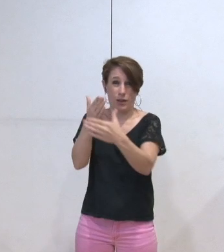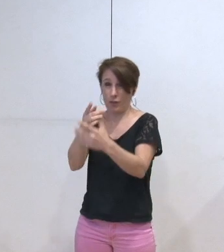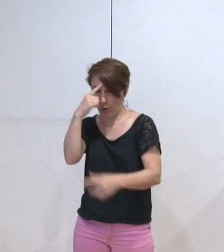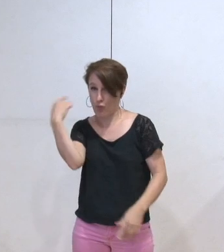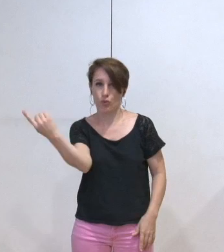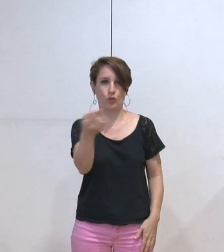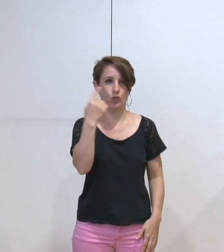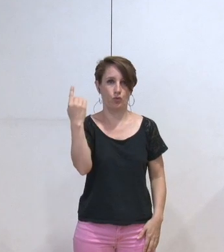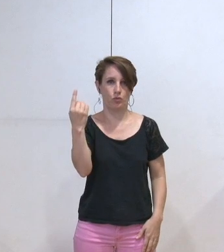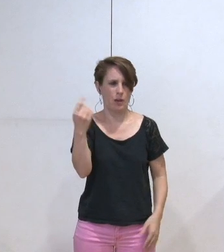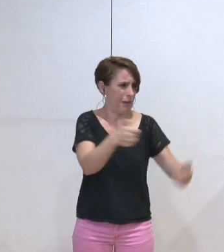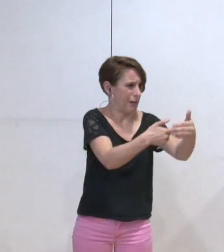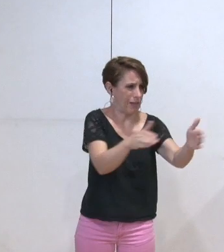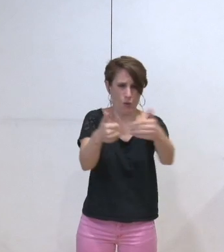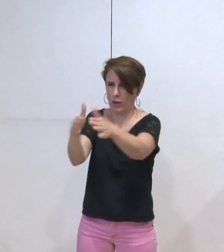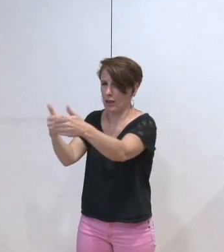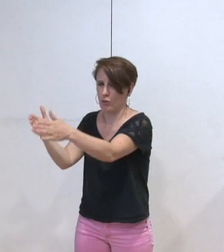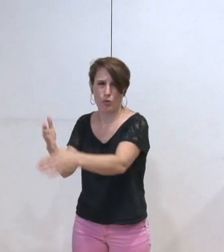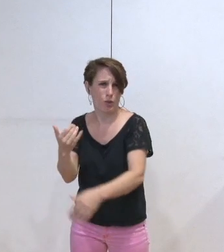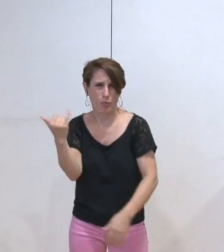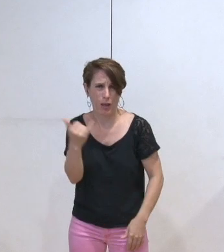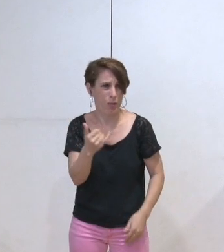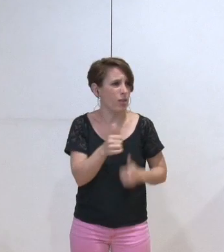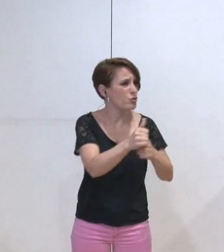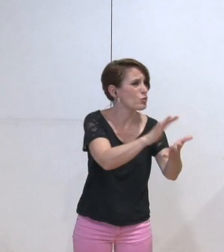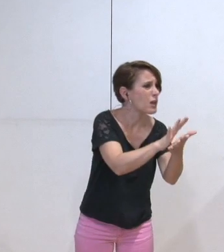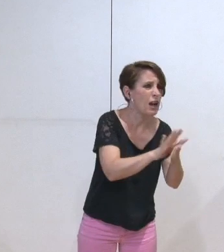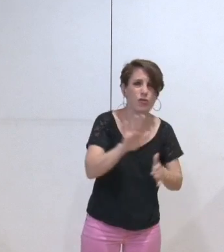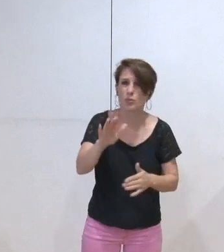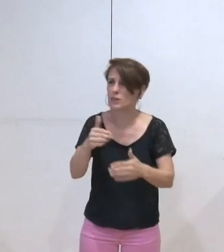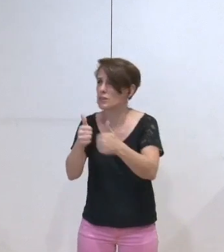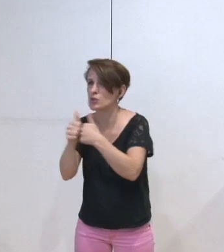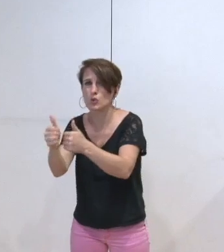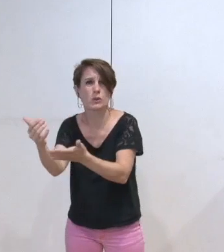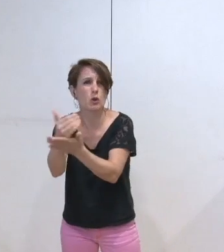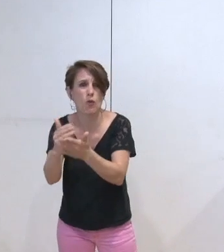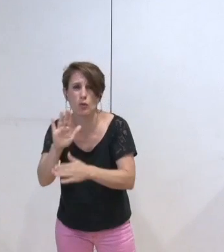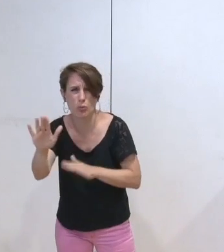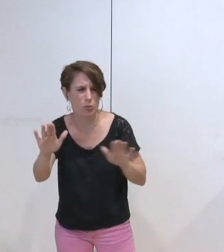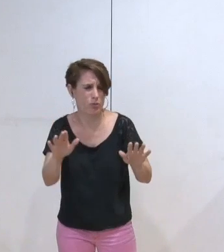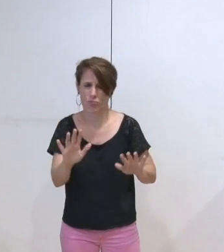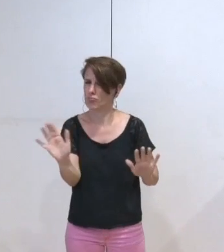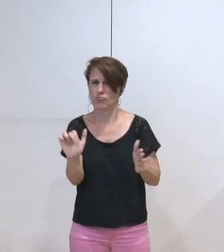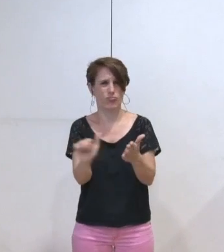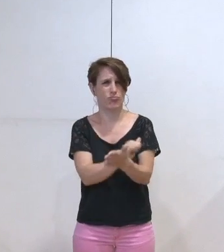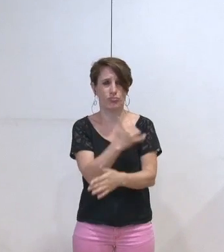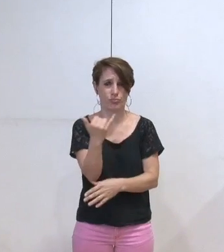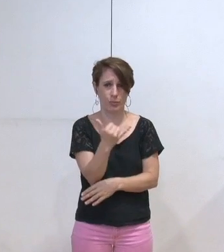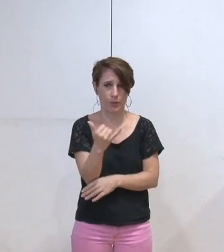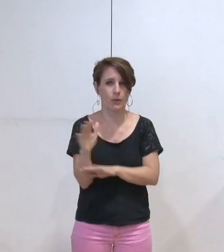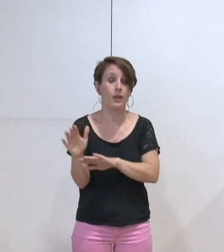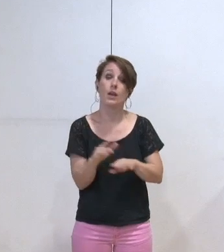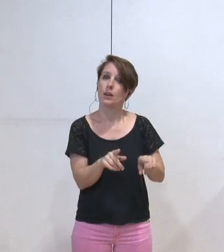nécessité de catégoriser par âge par revenu par statut elle s'appuie sur le principe d'inconditionnalité à laquelle fait